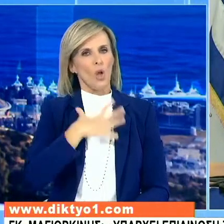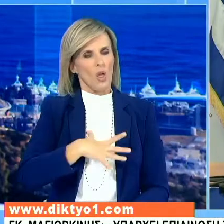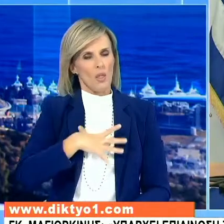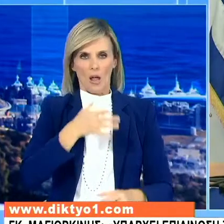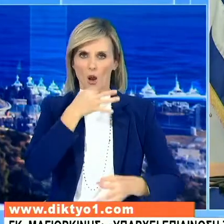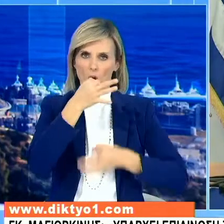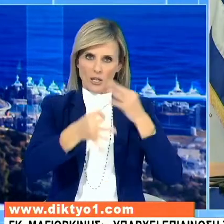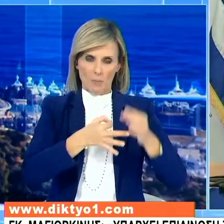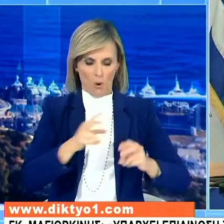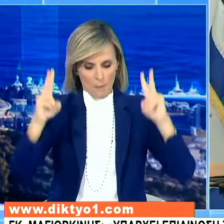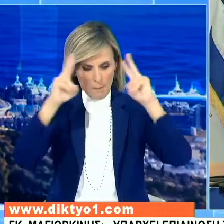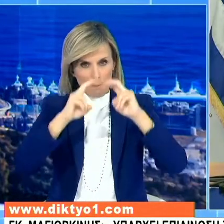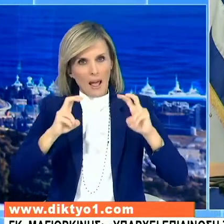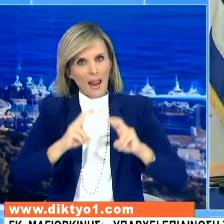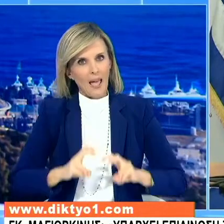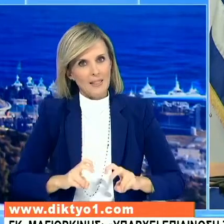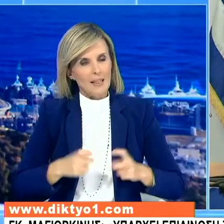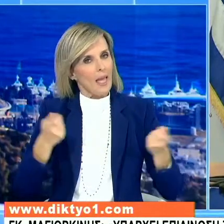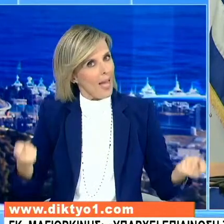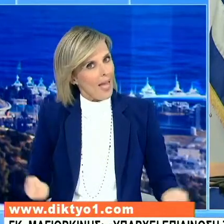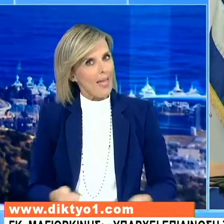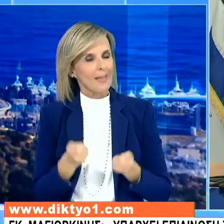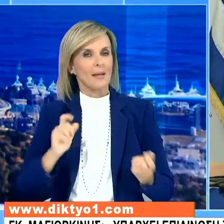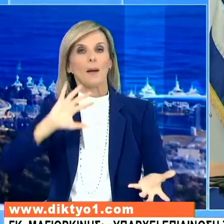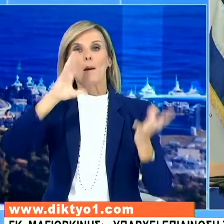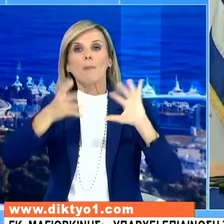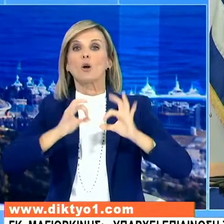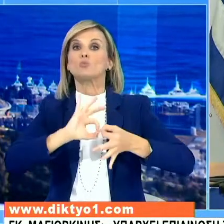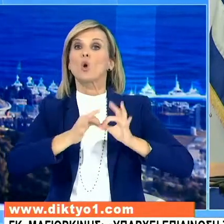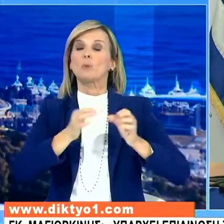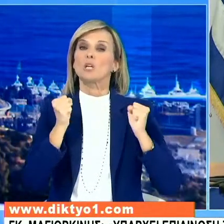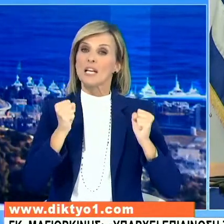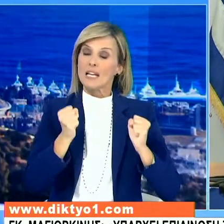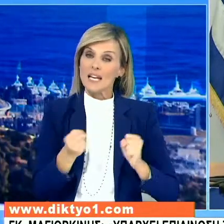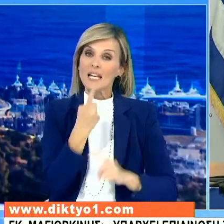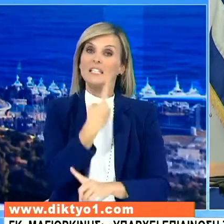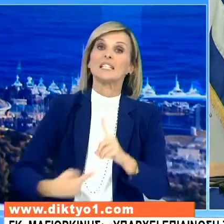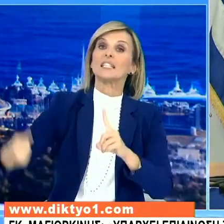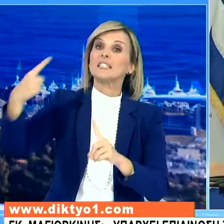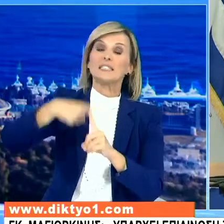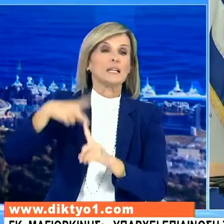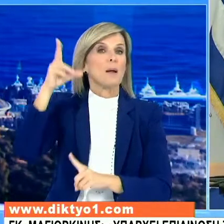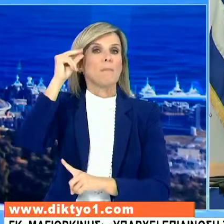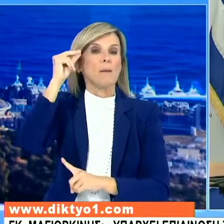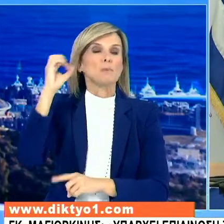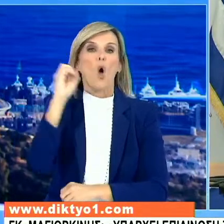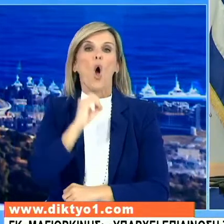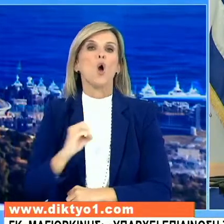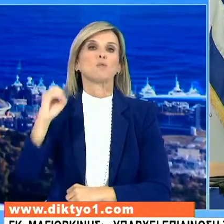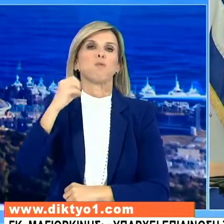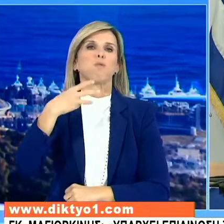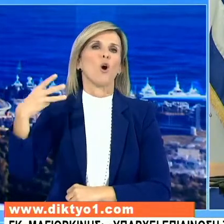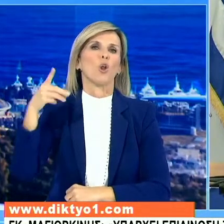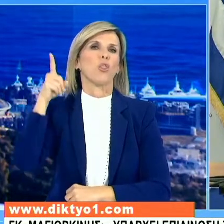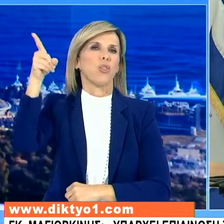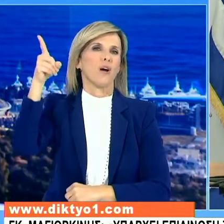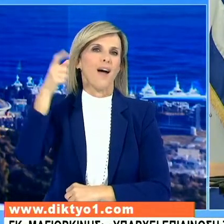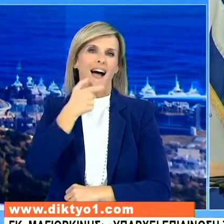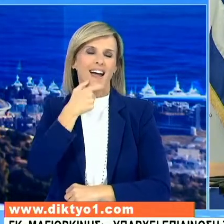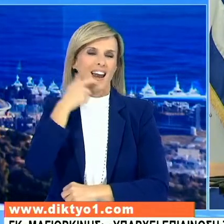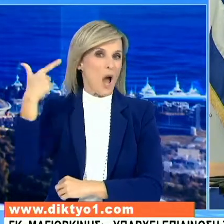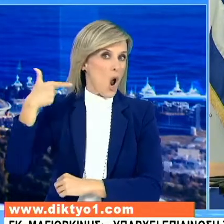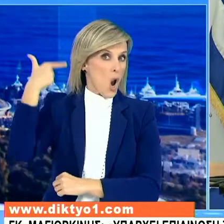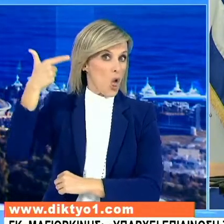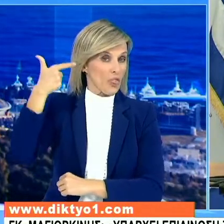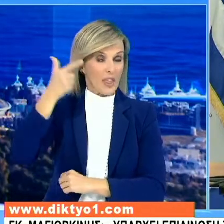των Ηνωμένων Εθνών, τον Παγκόσμιο Οργανισμό Υγείας και το Πανεπιστήμιο της Οξφόρδης που δημοσιεύτηκε στις 22 Ιουλίου και η οποία